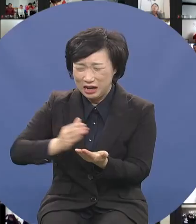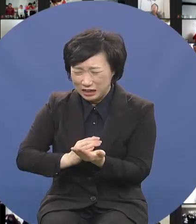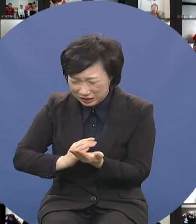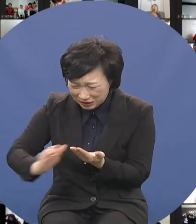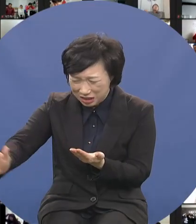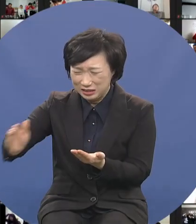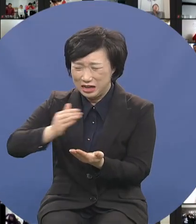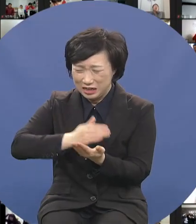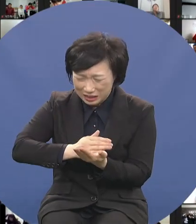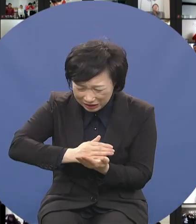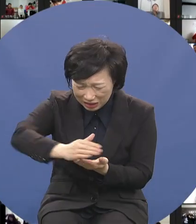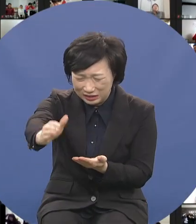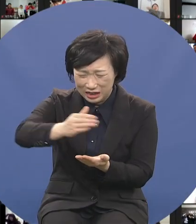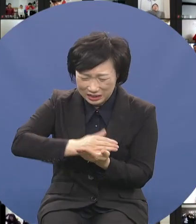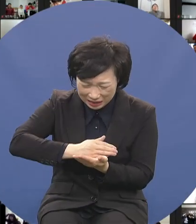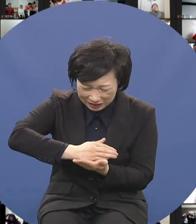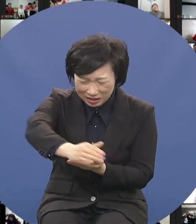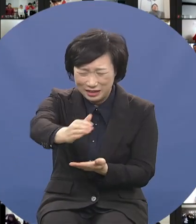떠나가라.